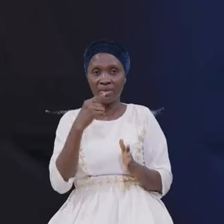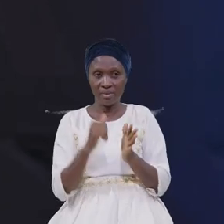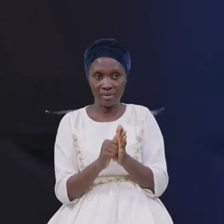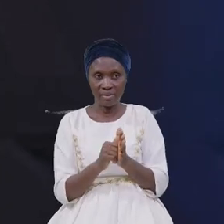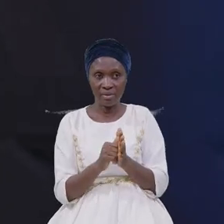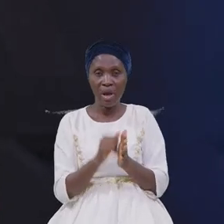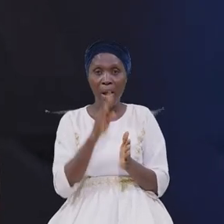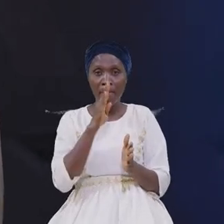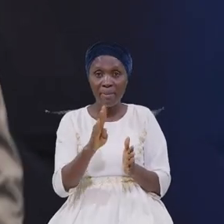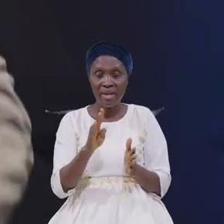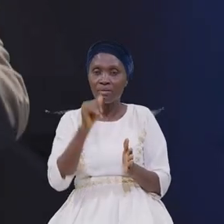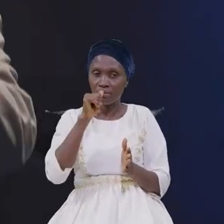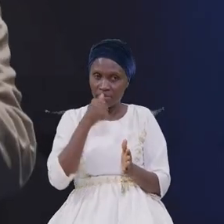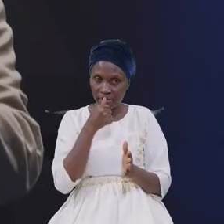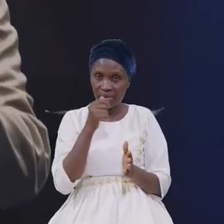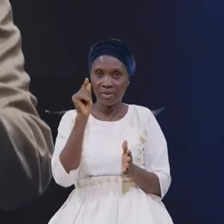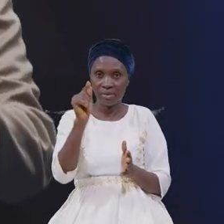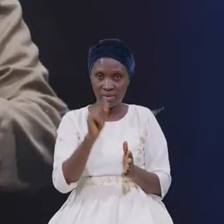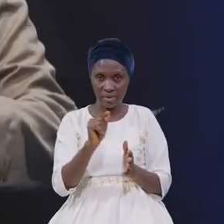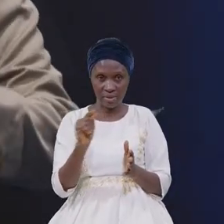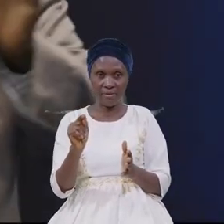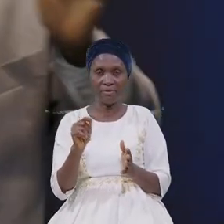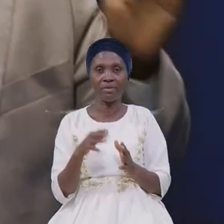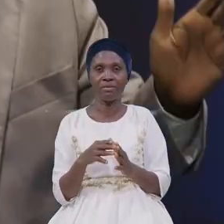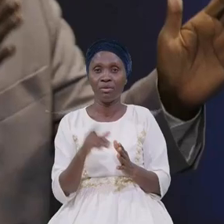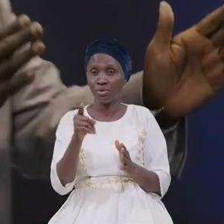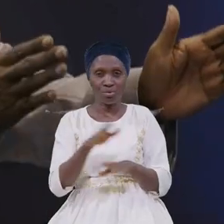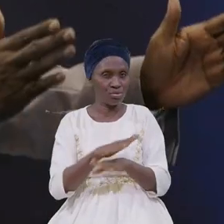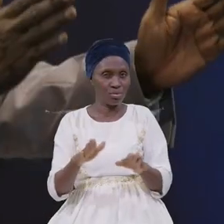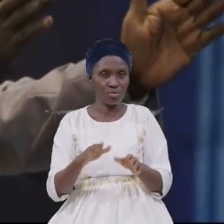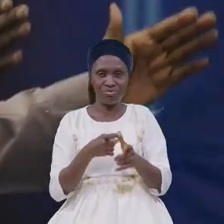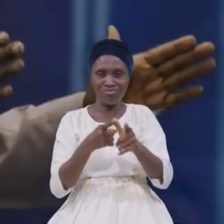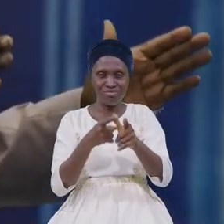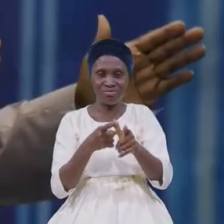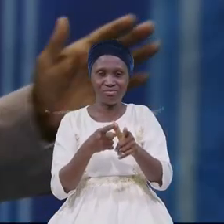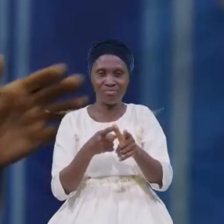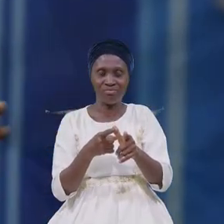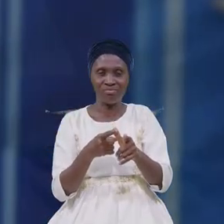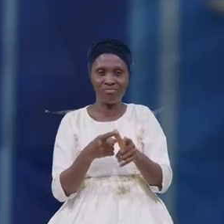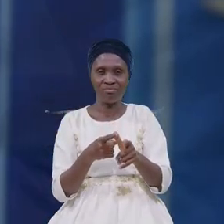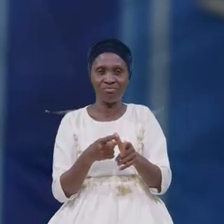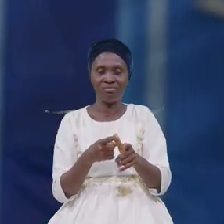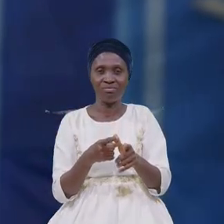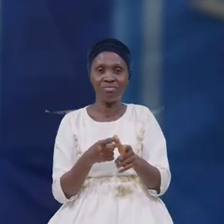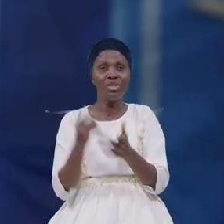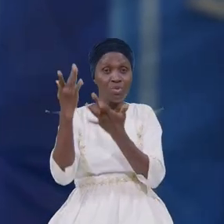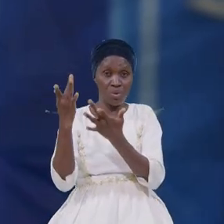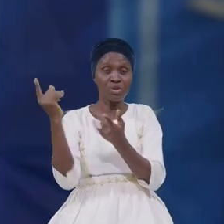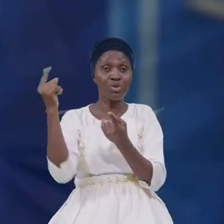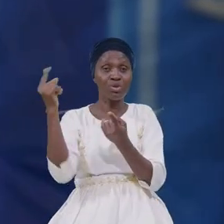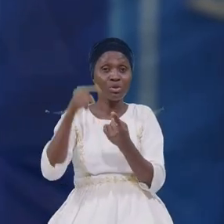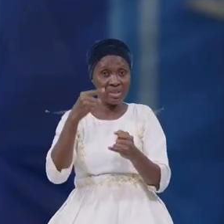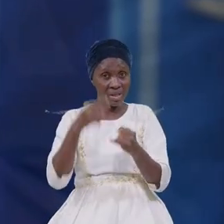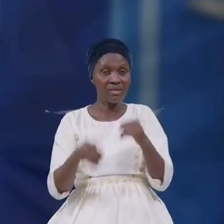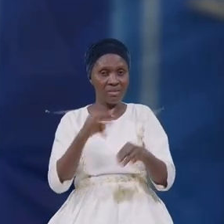Soyez donc patients. Faut pas fuir. Restez jusqu'à la fin du